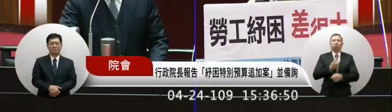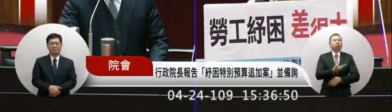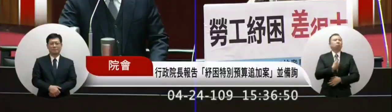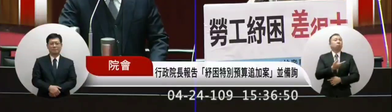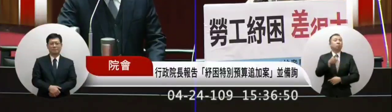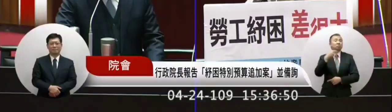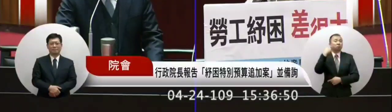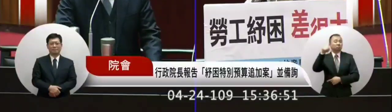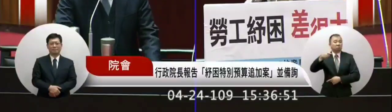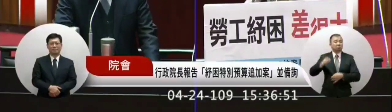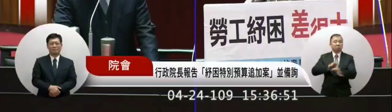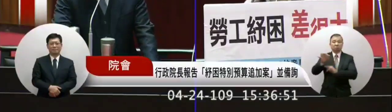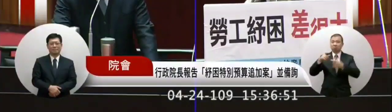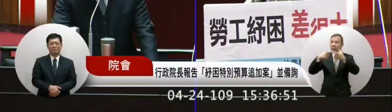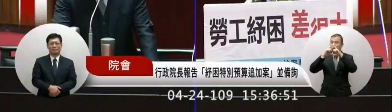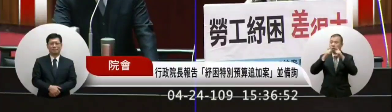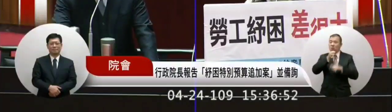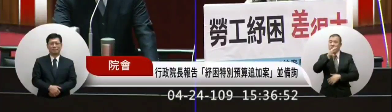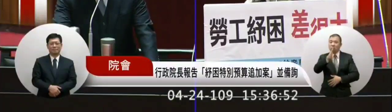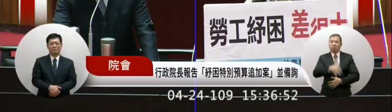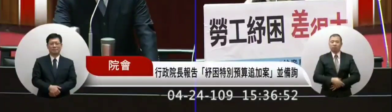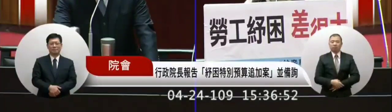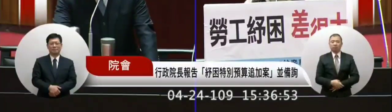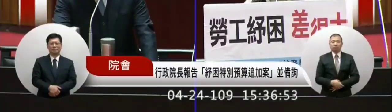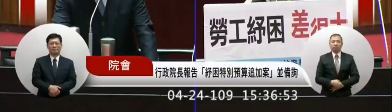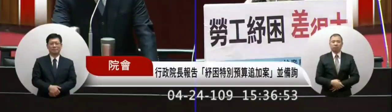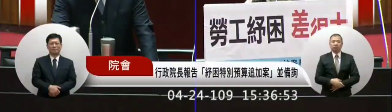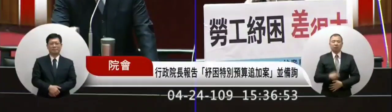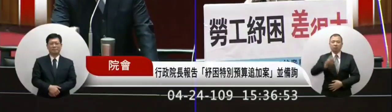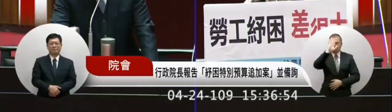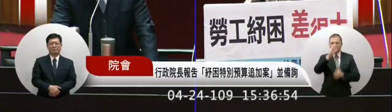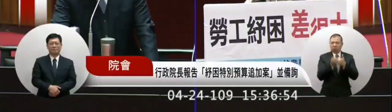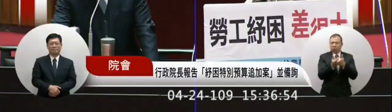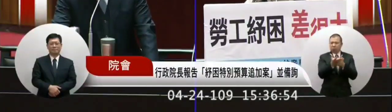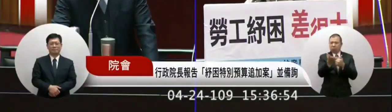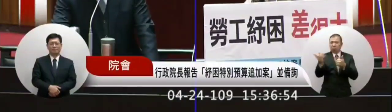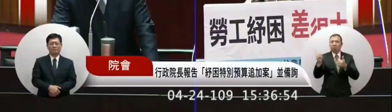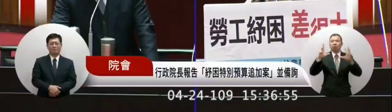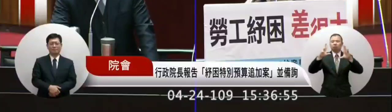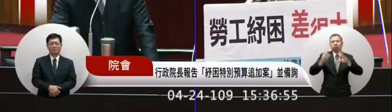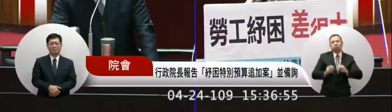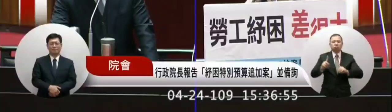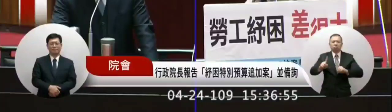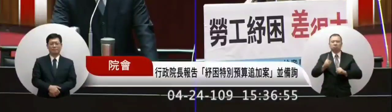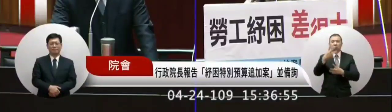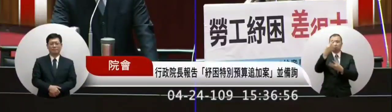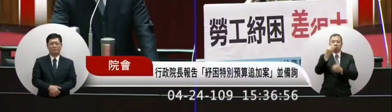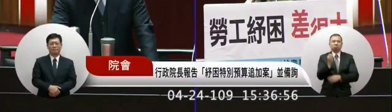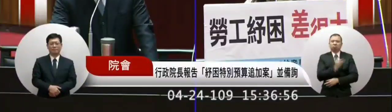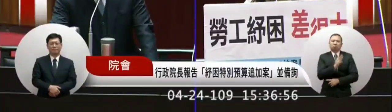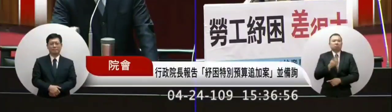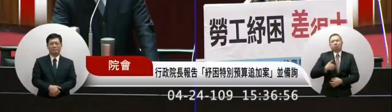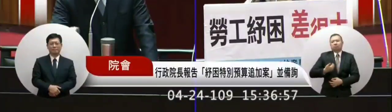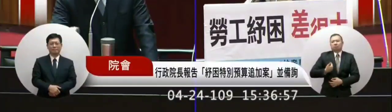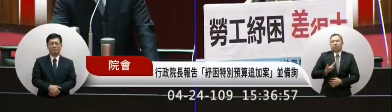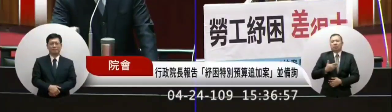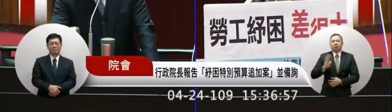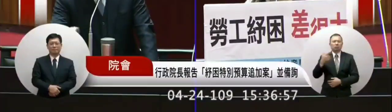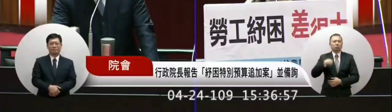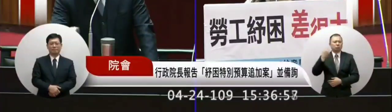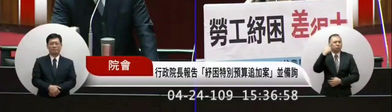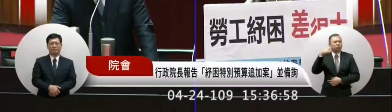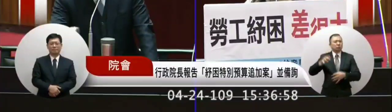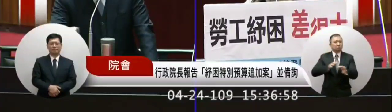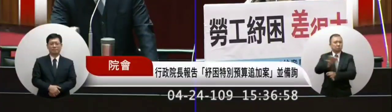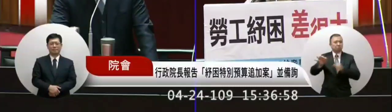够？虽然还预期不知道哪时候会结束，可是振兴看起来我认为是需要可以